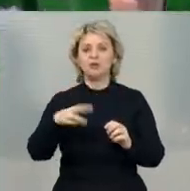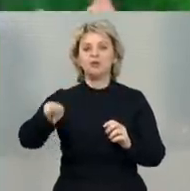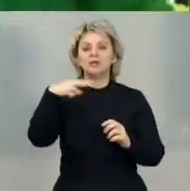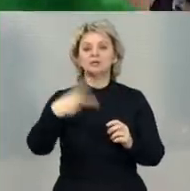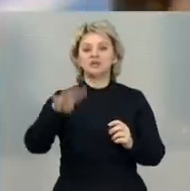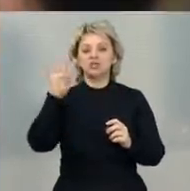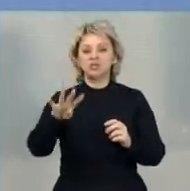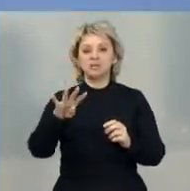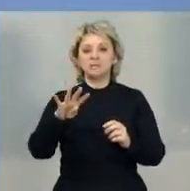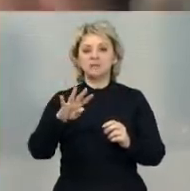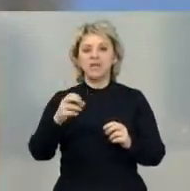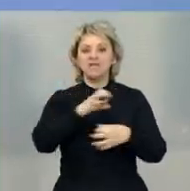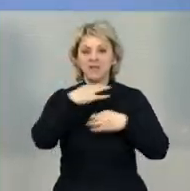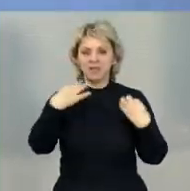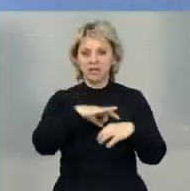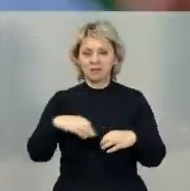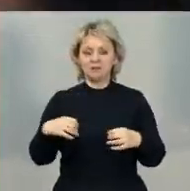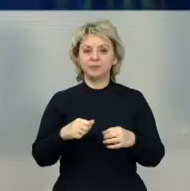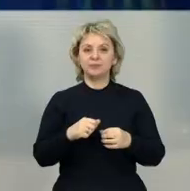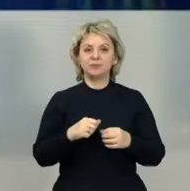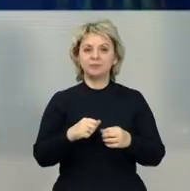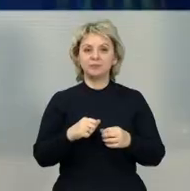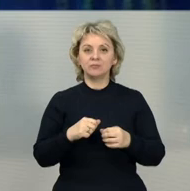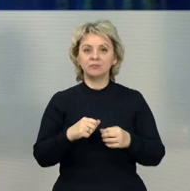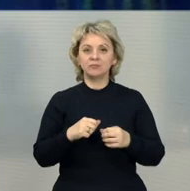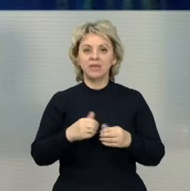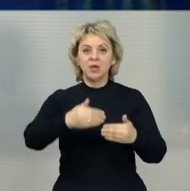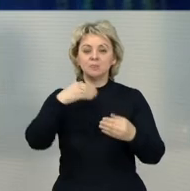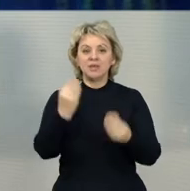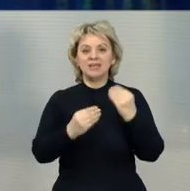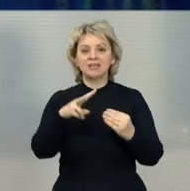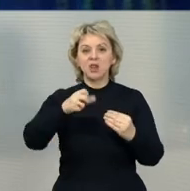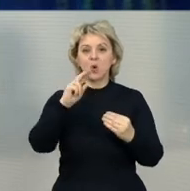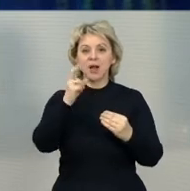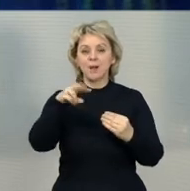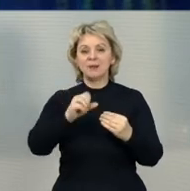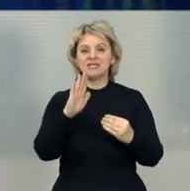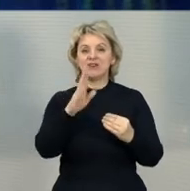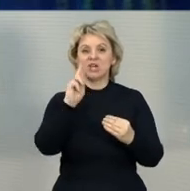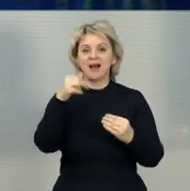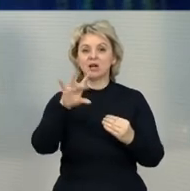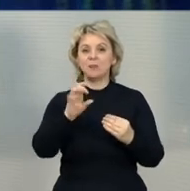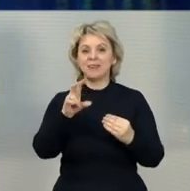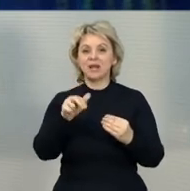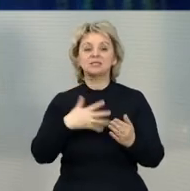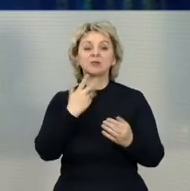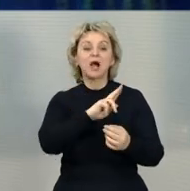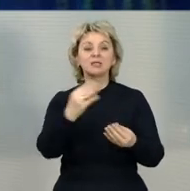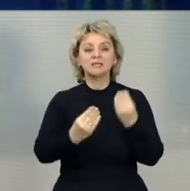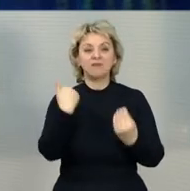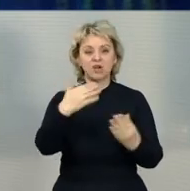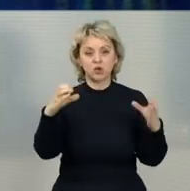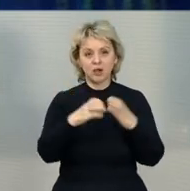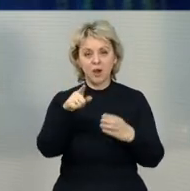Марина Черных, Дон-24, Венгрия. Перед матчем с «Локомотивом» Валерия Карпина спросили, как сыграет